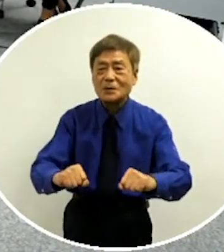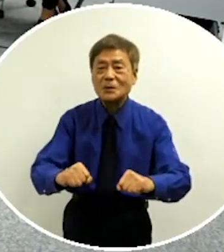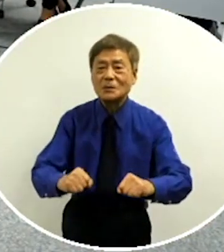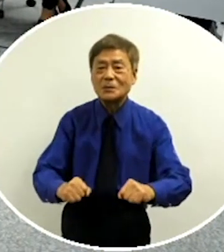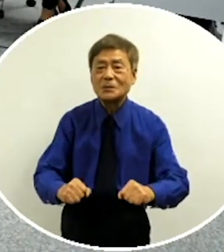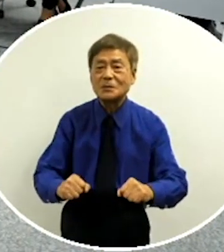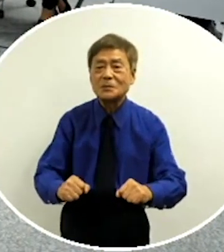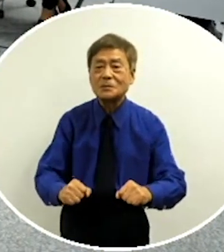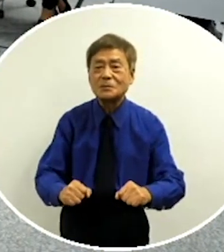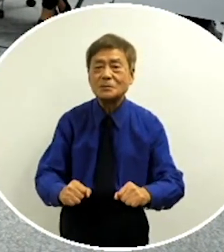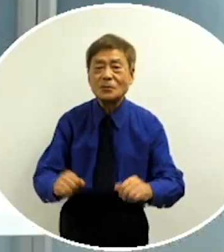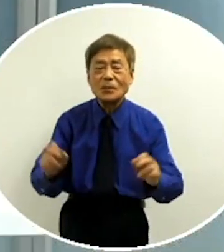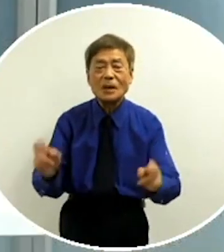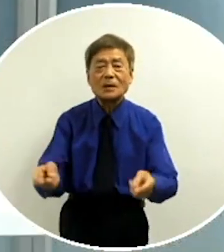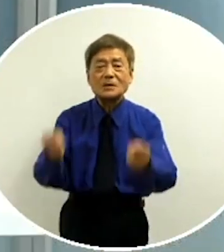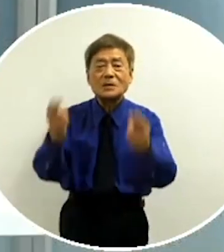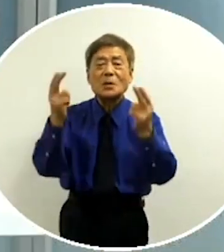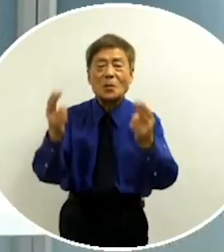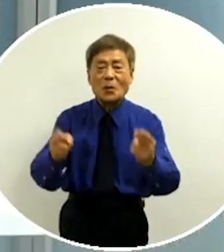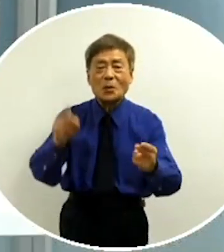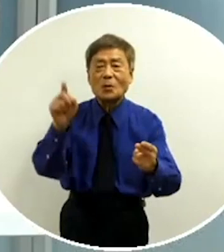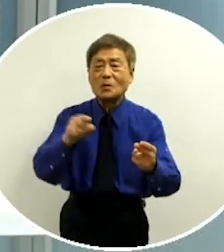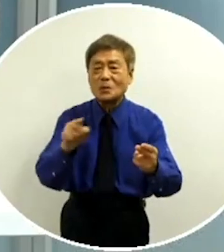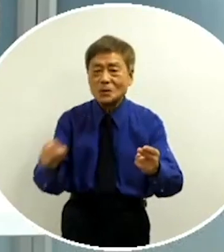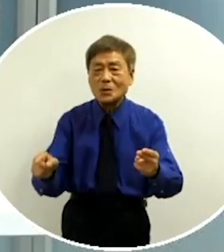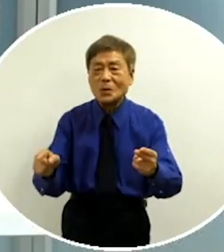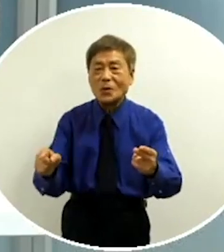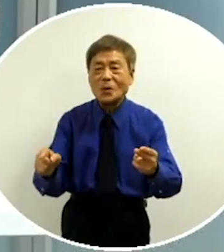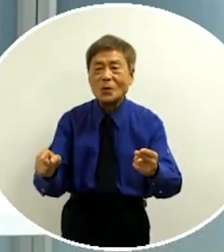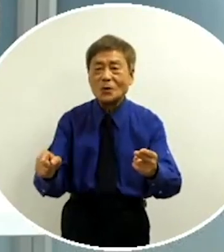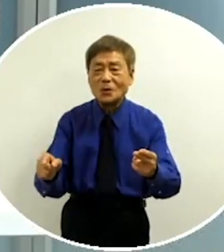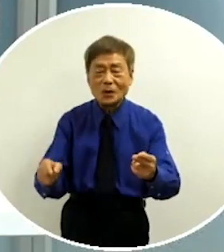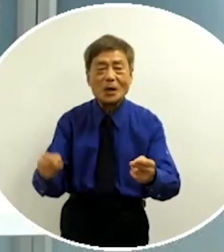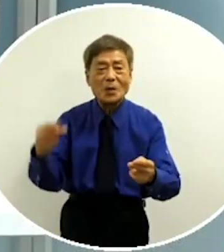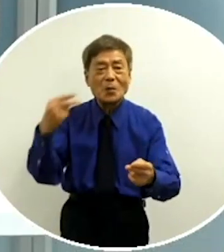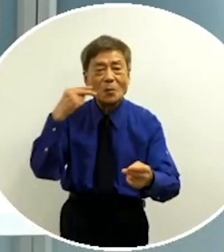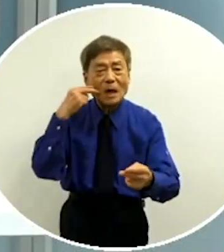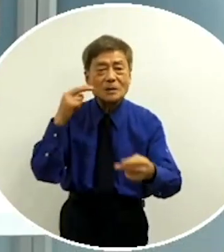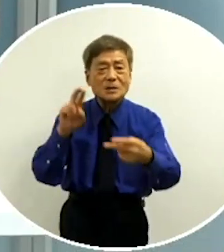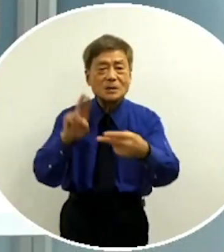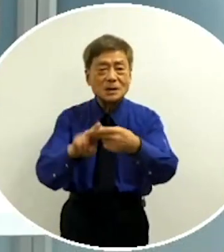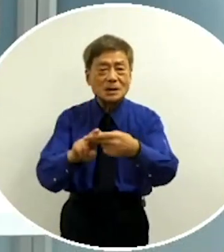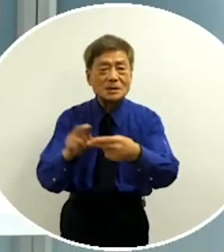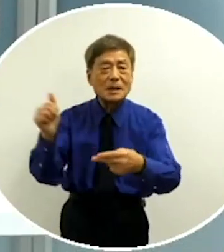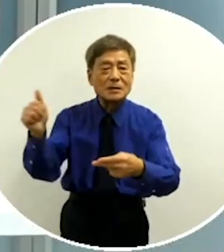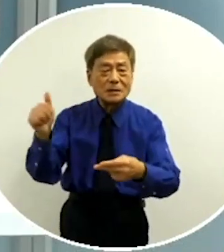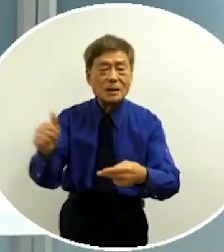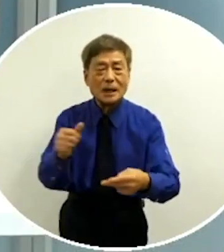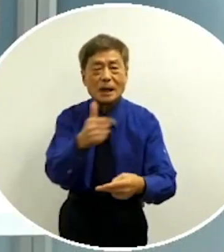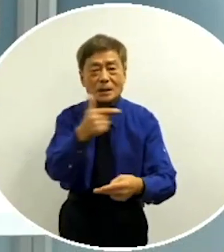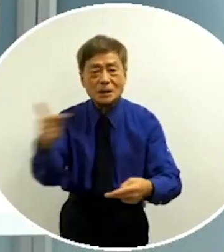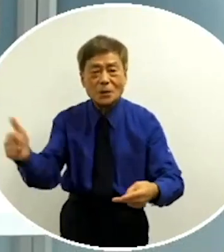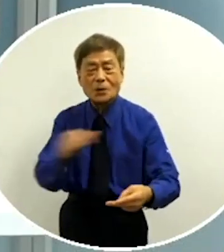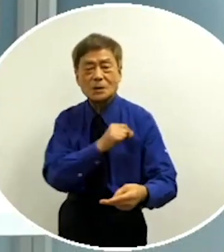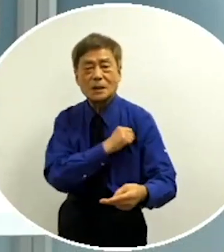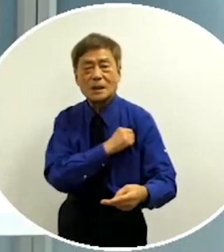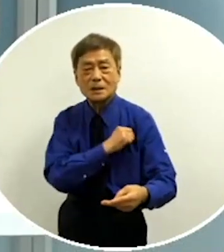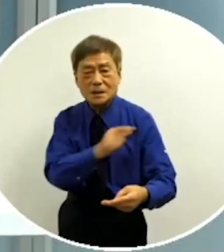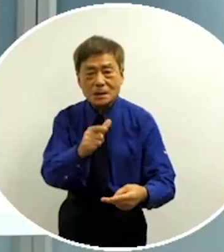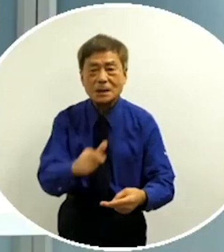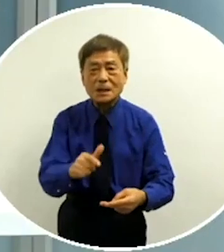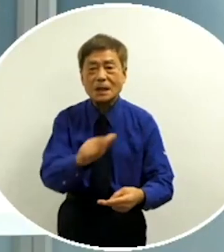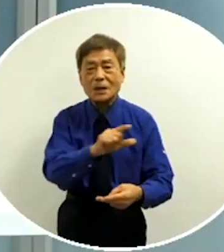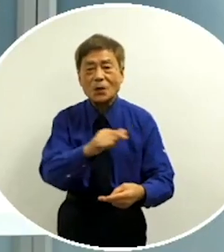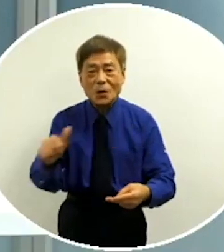いえるのは県連の幹事長の松井さんという方が非常に熱心で公園成立に対しても